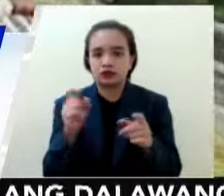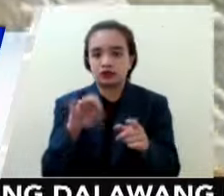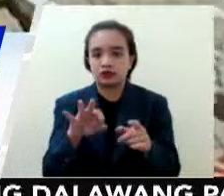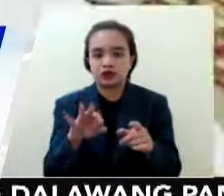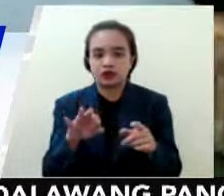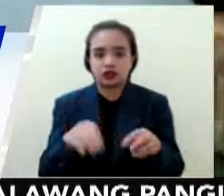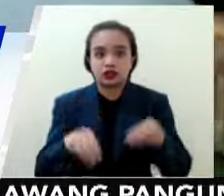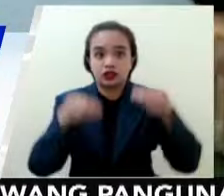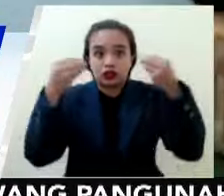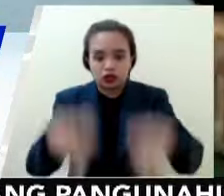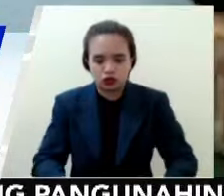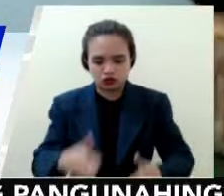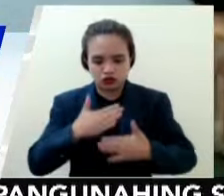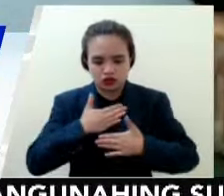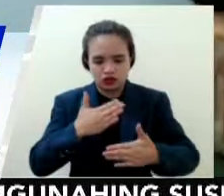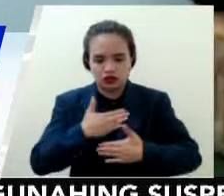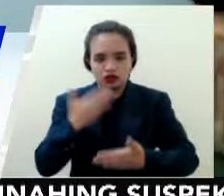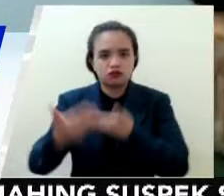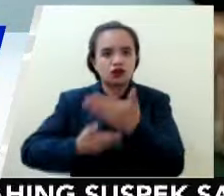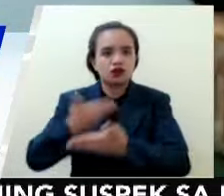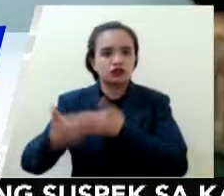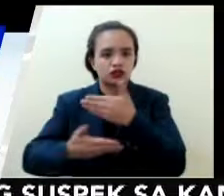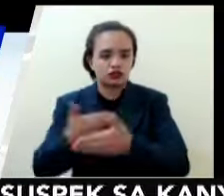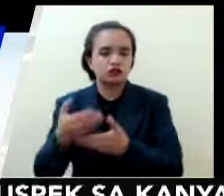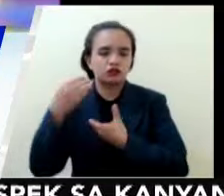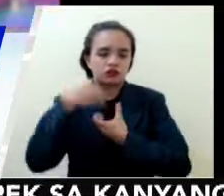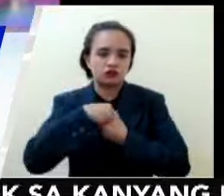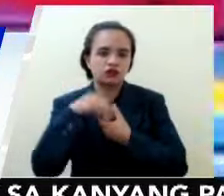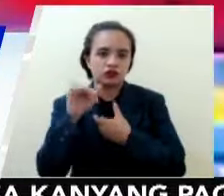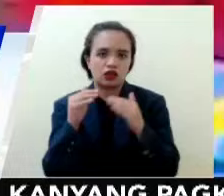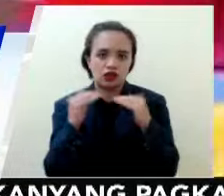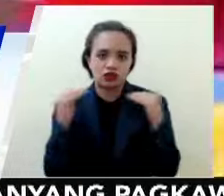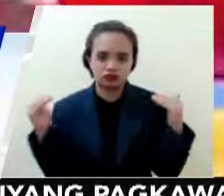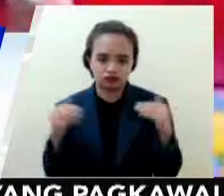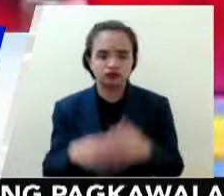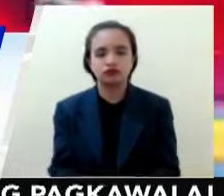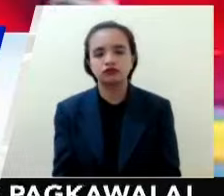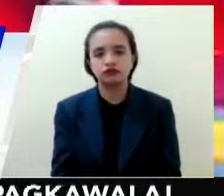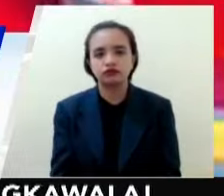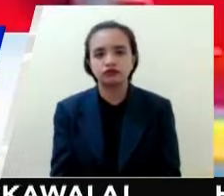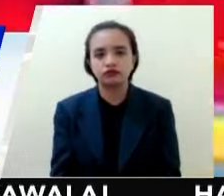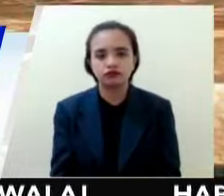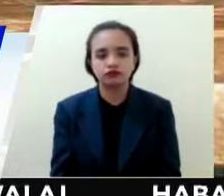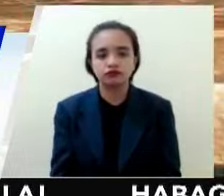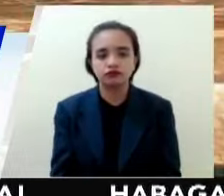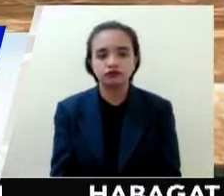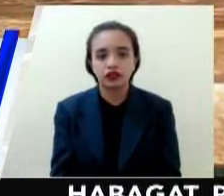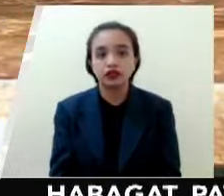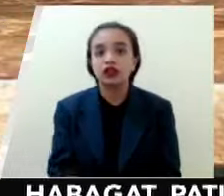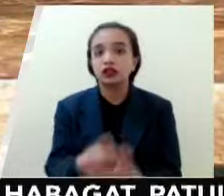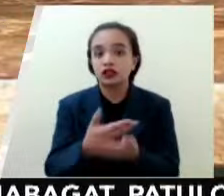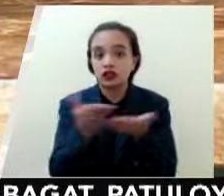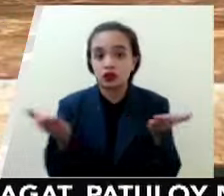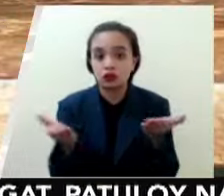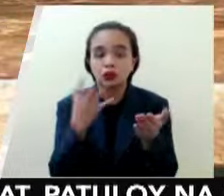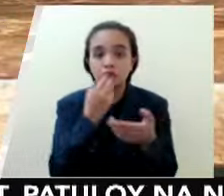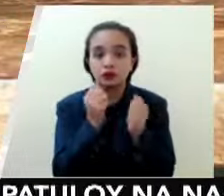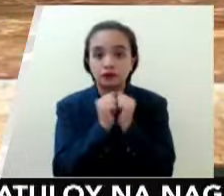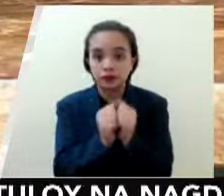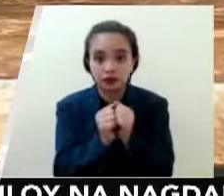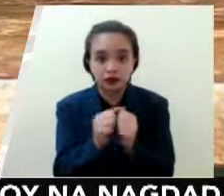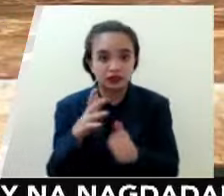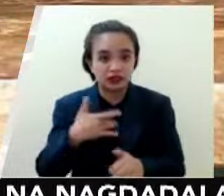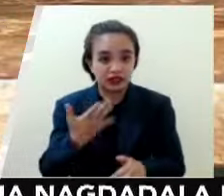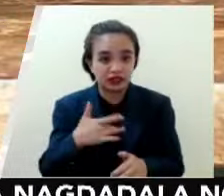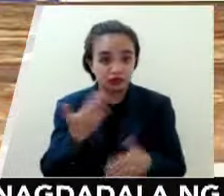sa ating katawan, yung bumabagsak ng oxygen level sa ating katawan. Pagka meron tayong mga kaibigan o kasama na ganito ang pakiramdam pag